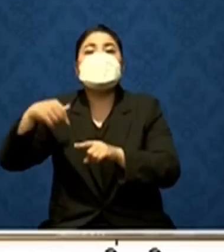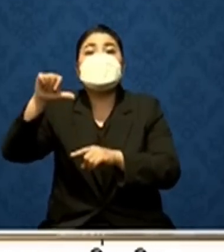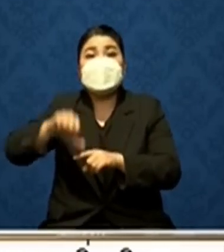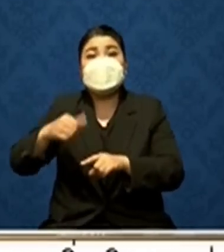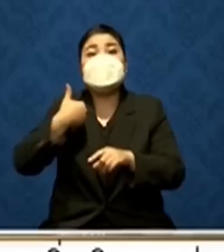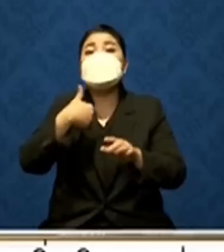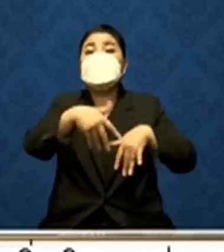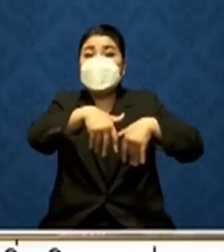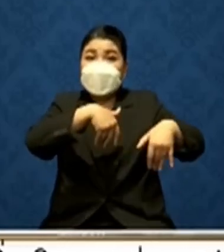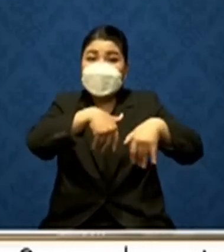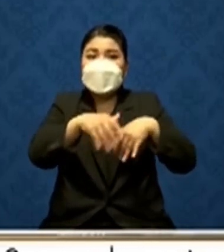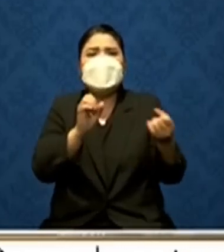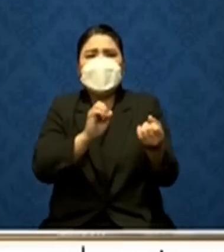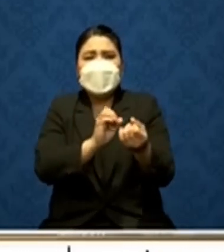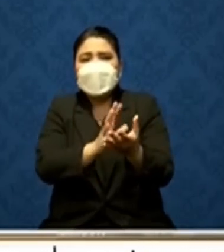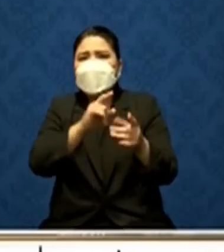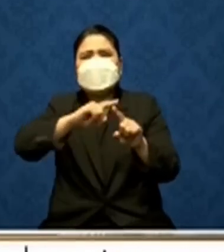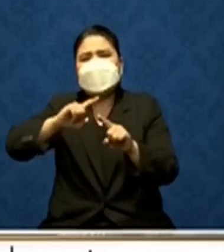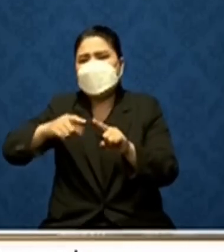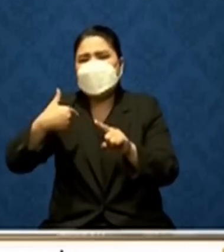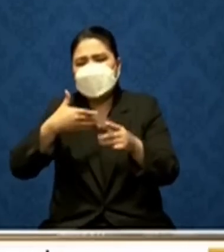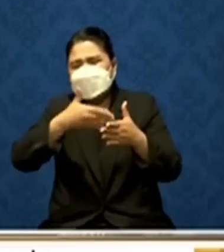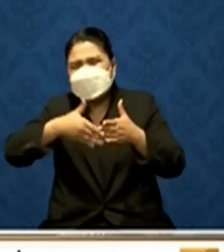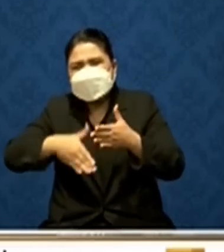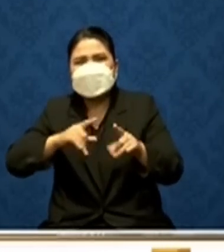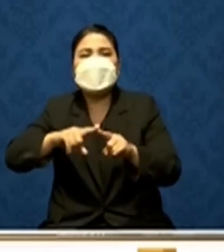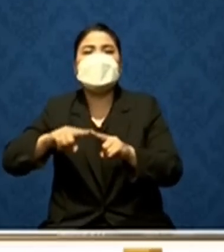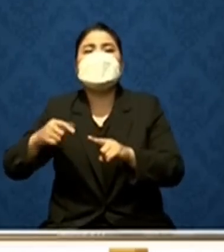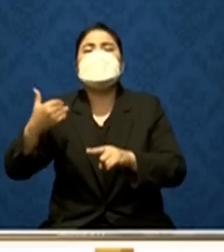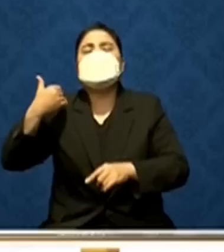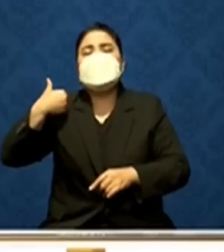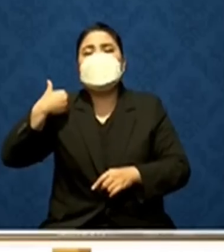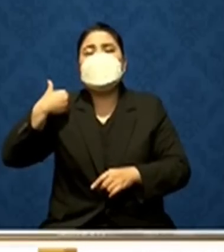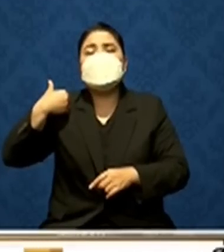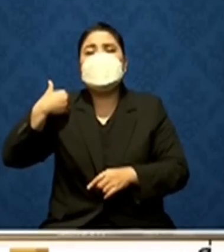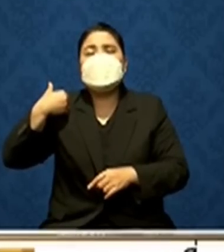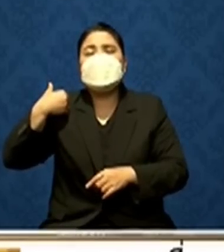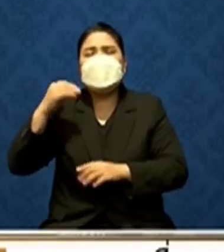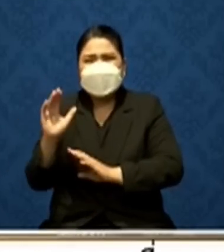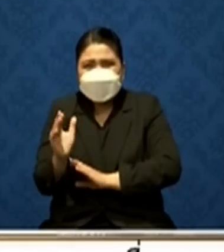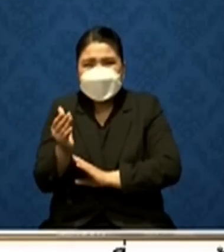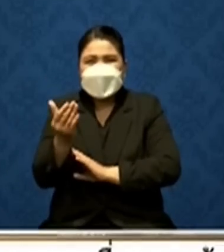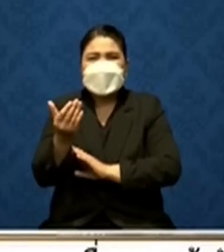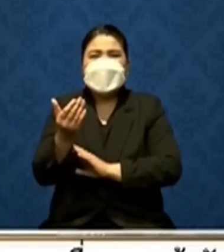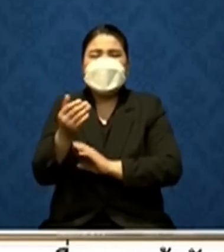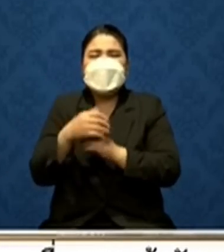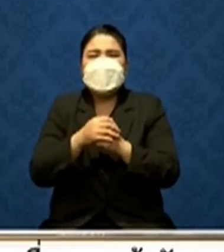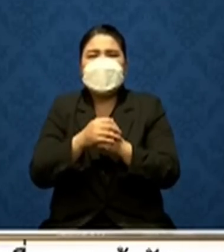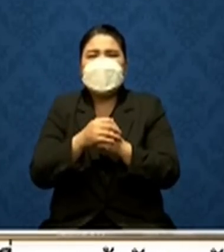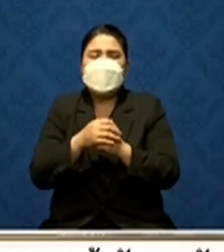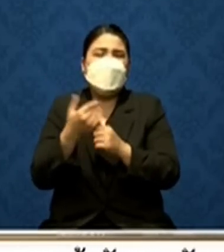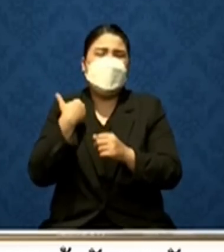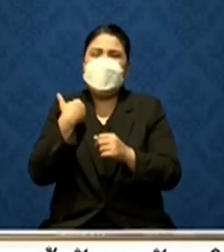เดือดร้อนทุกหย่อมหญ้าเกิดภาวะรอยกระจกจนกระจายและ